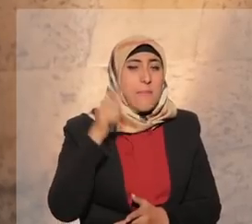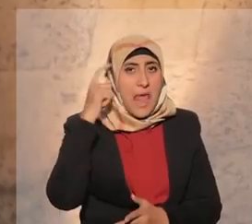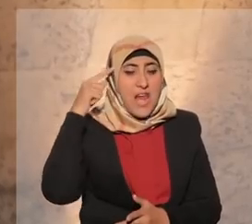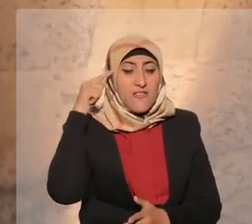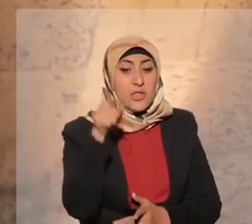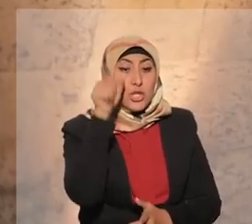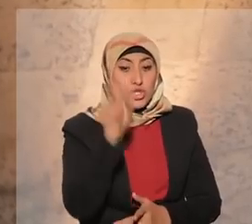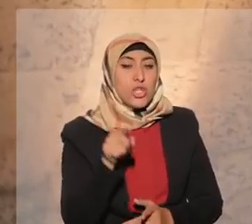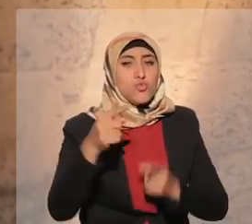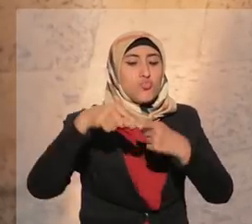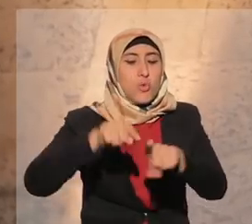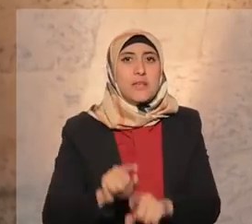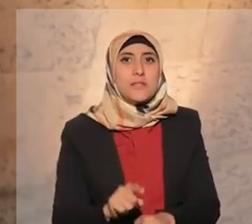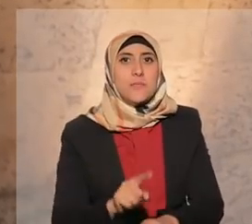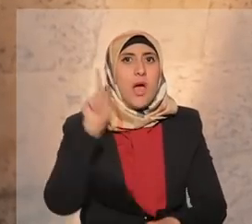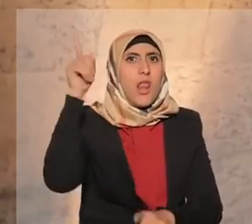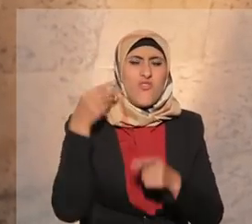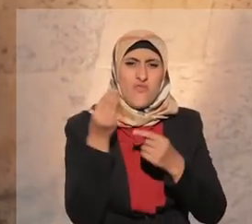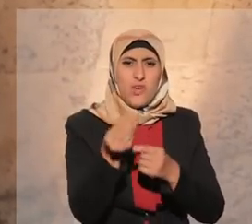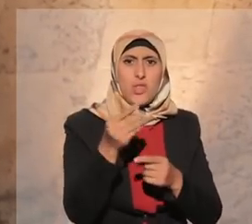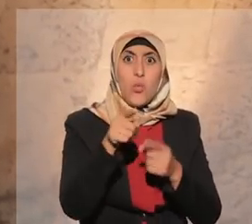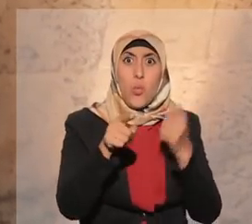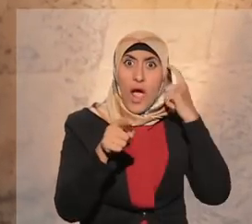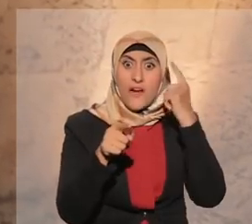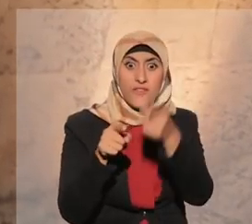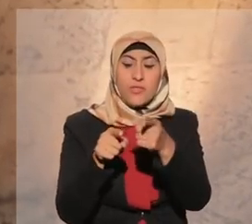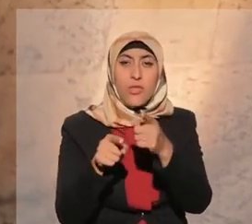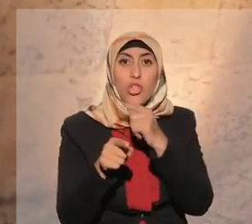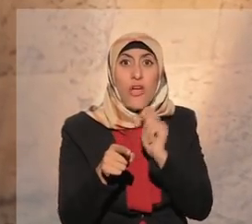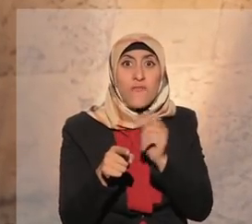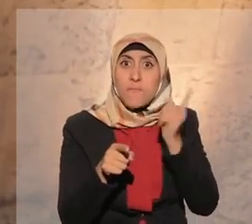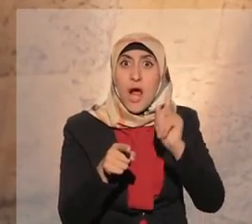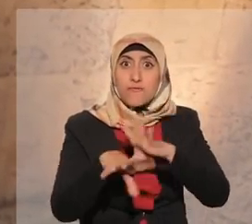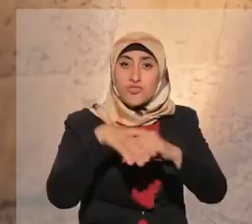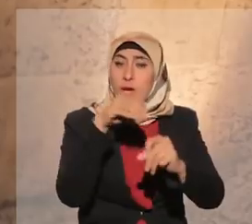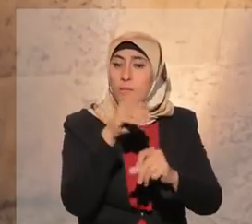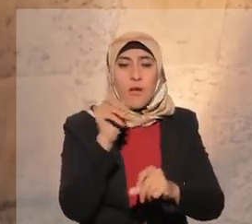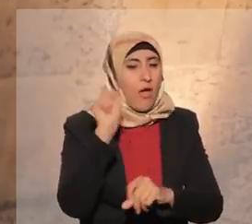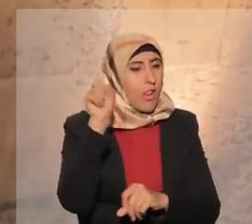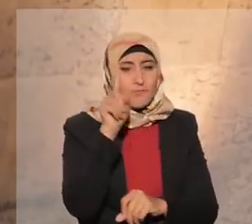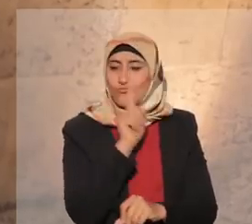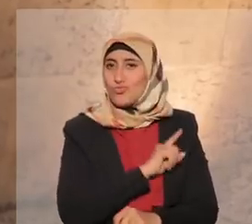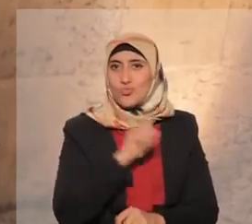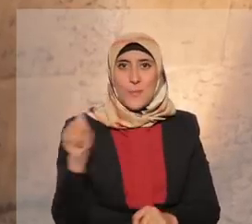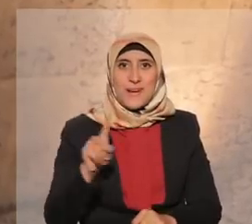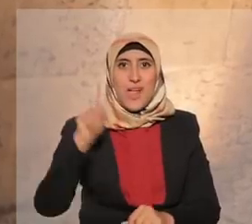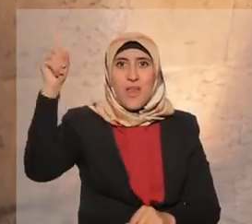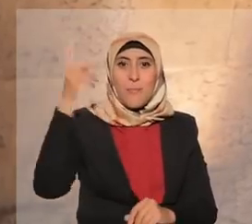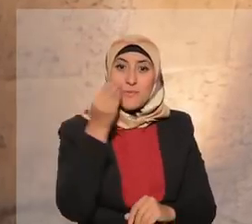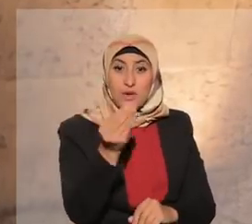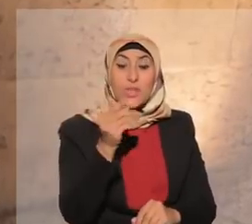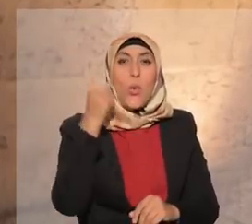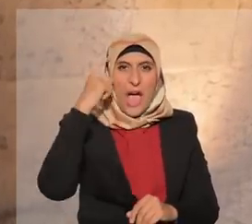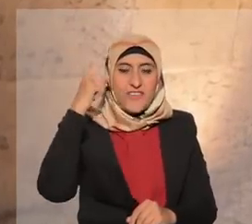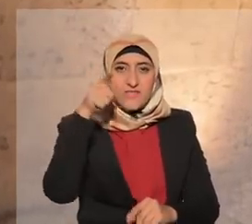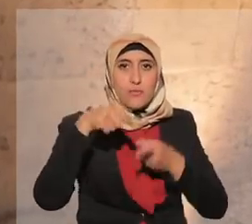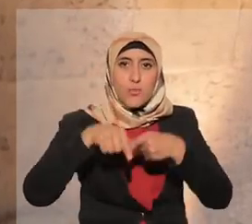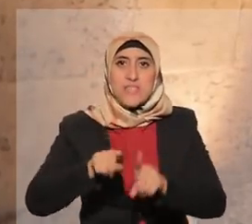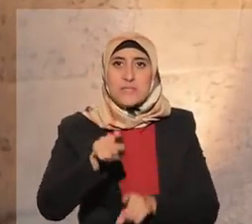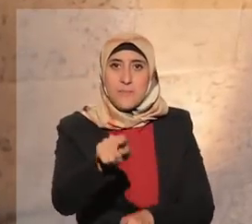وسعها. لا، الله لم يكلفنا ما لا نطيق، لكن الذي نطيقه